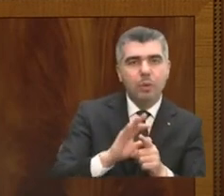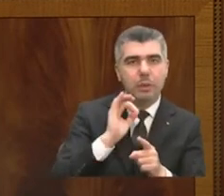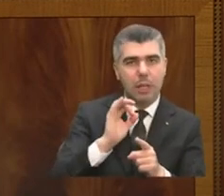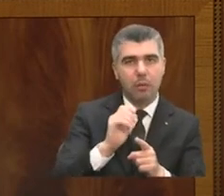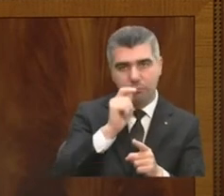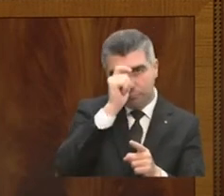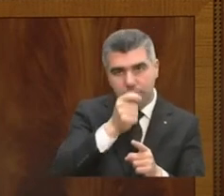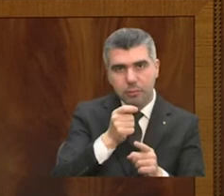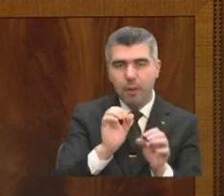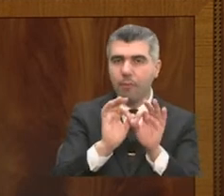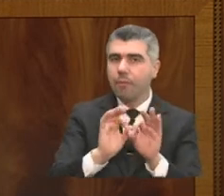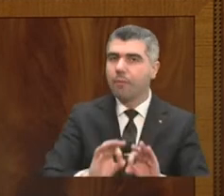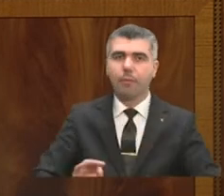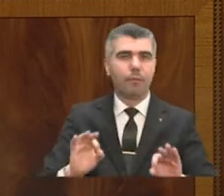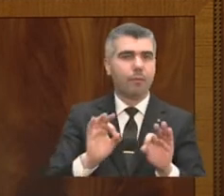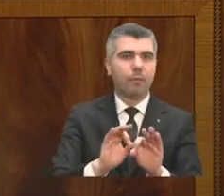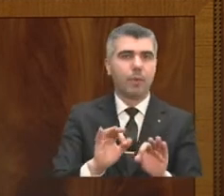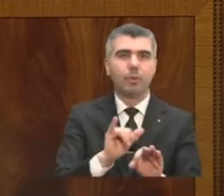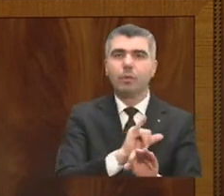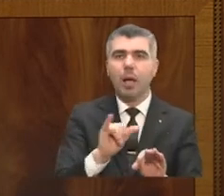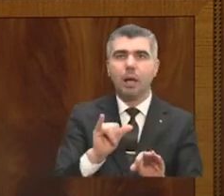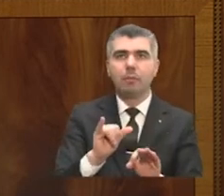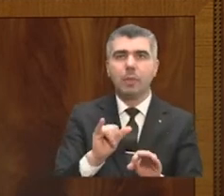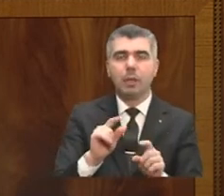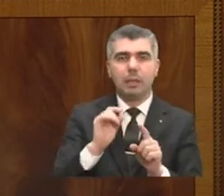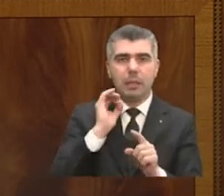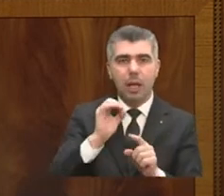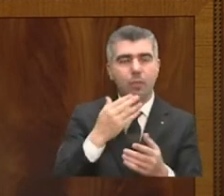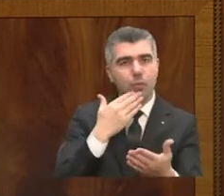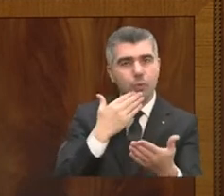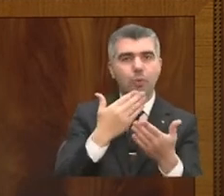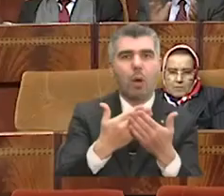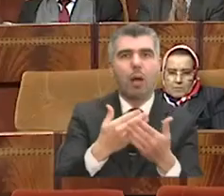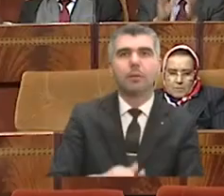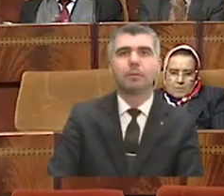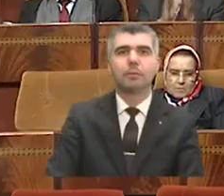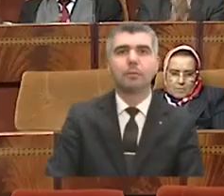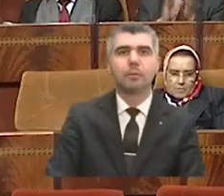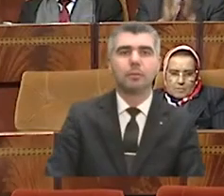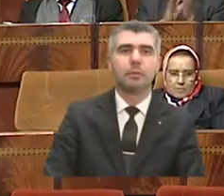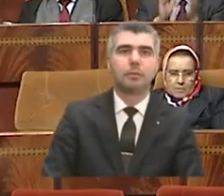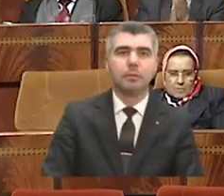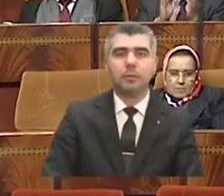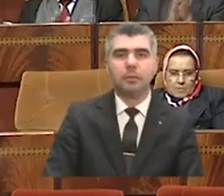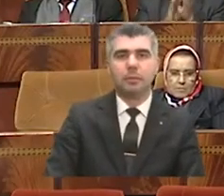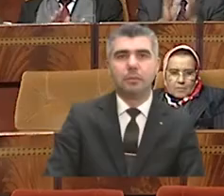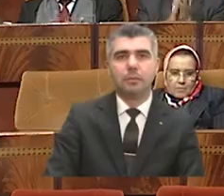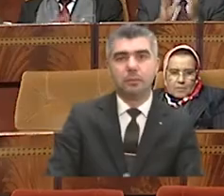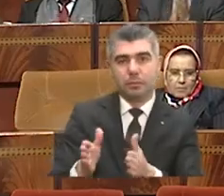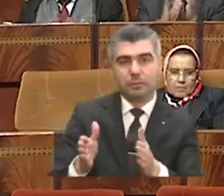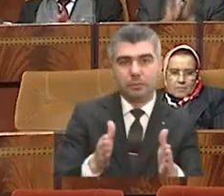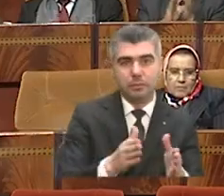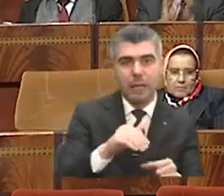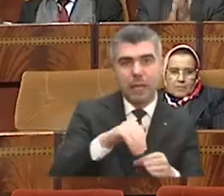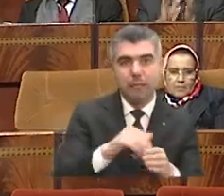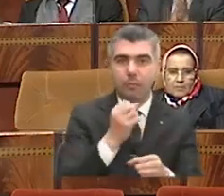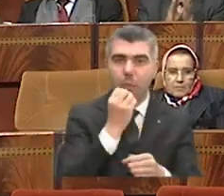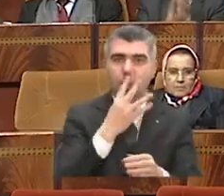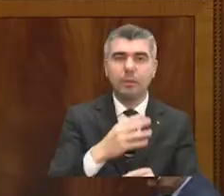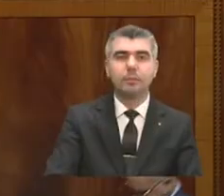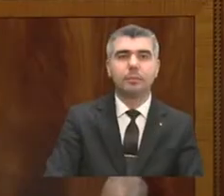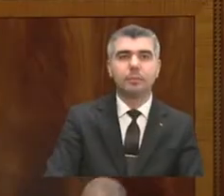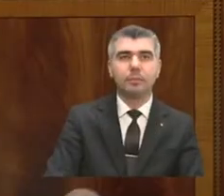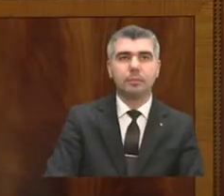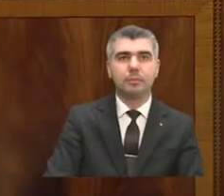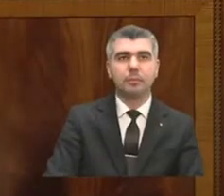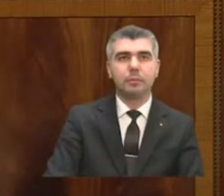multifacette ne peut être miné par ce type d'agissement stupide.